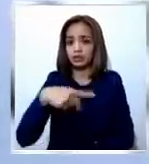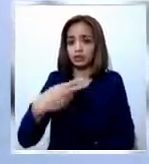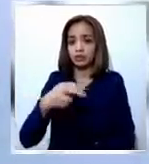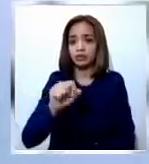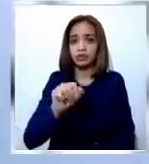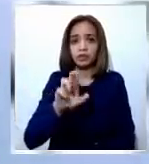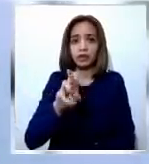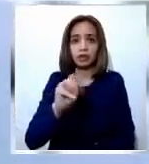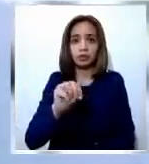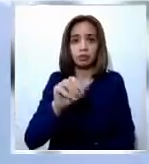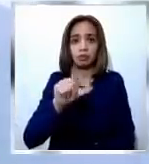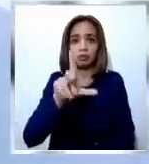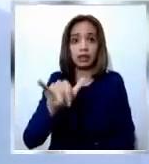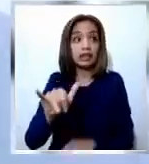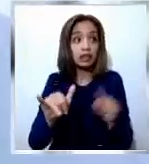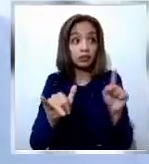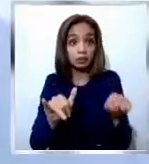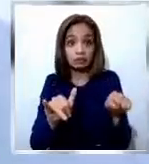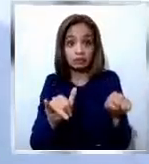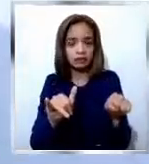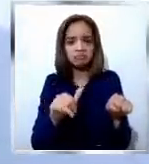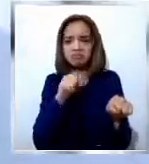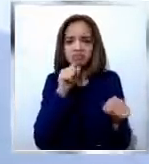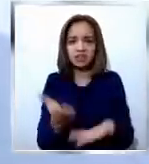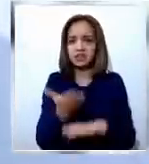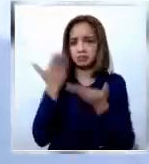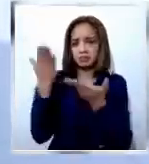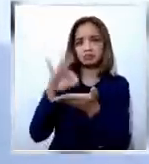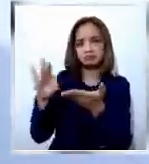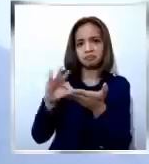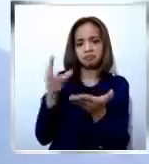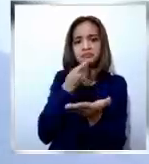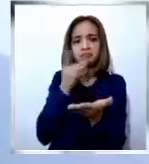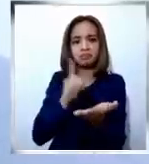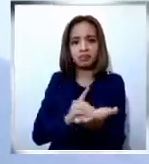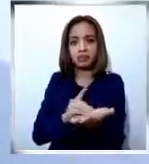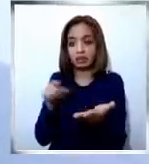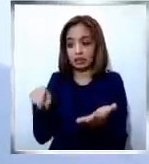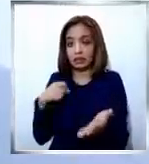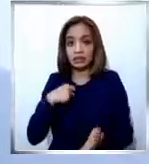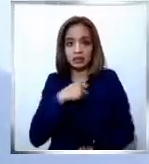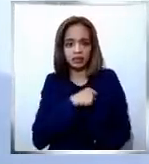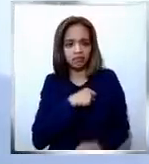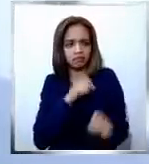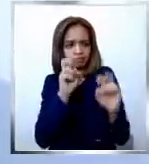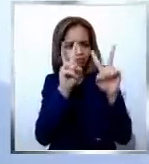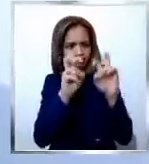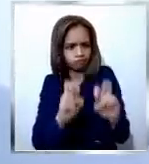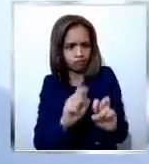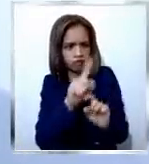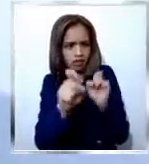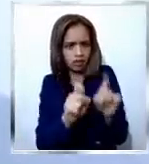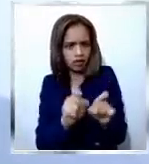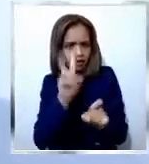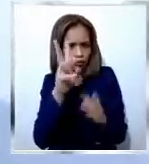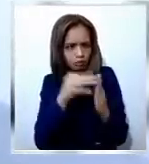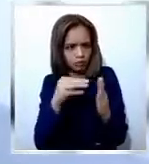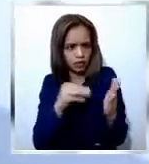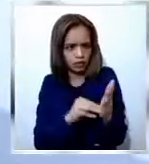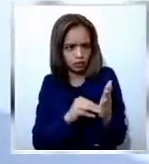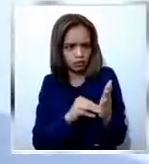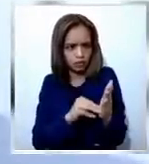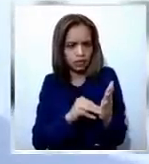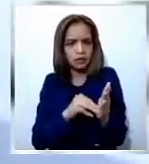financial documents. Inusisa rin sa Senado ang aabot sa 2 bilyong pisong buwis na dapat daw singilin sa Pharmaly at